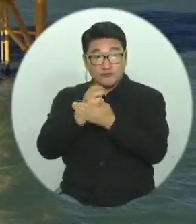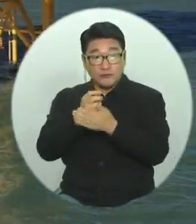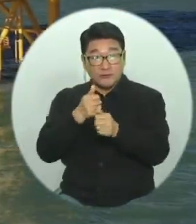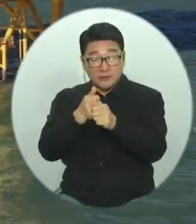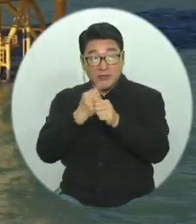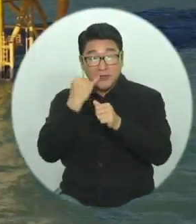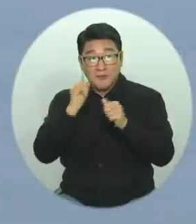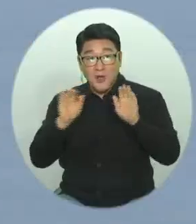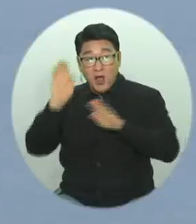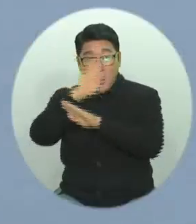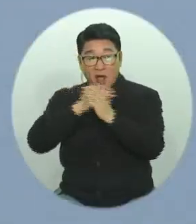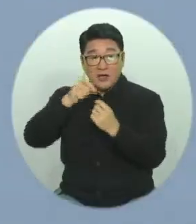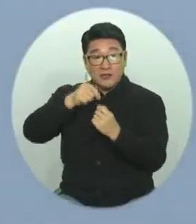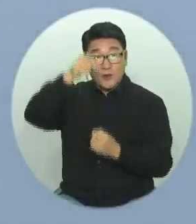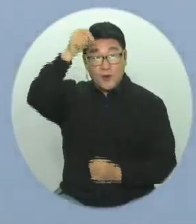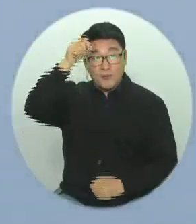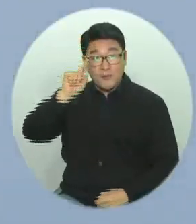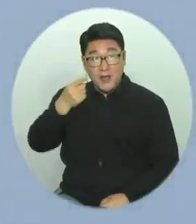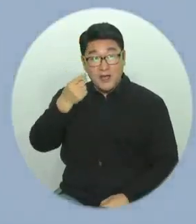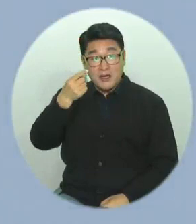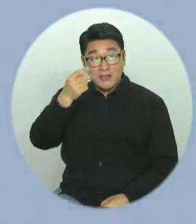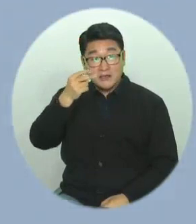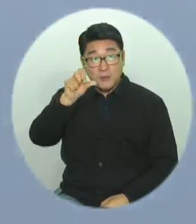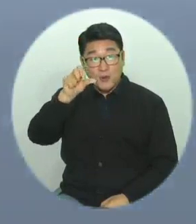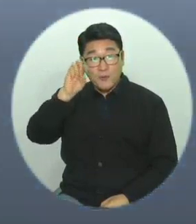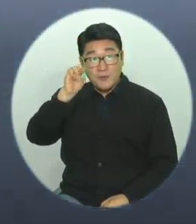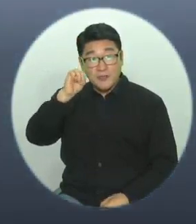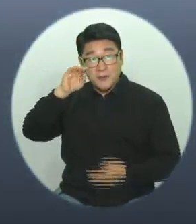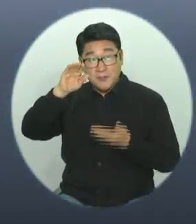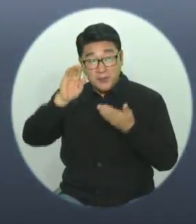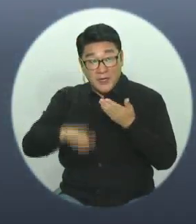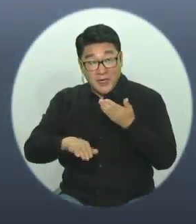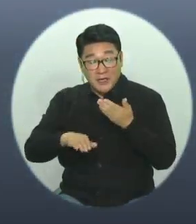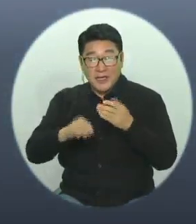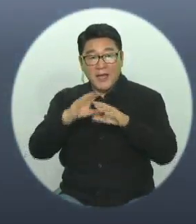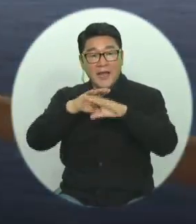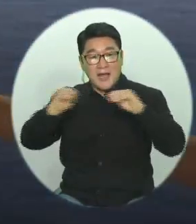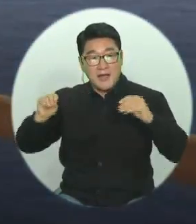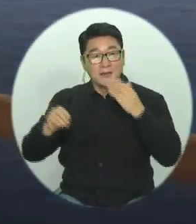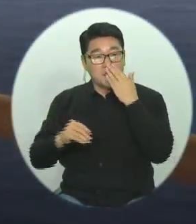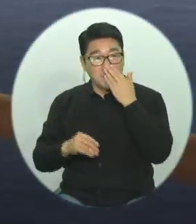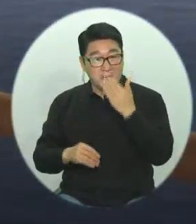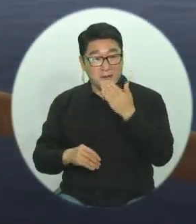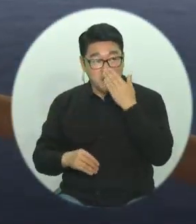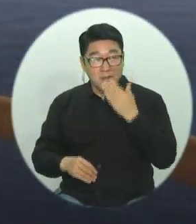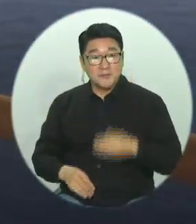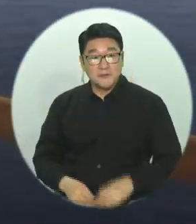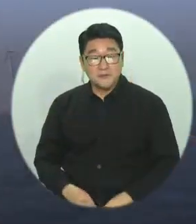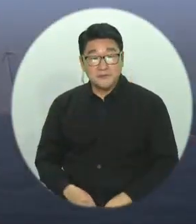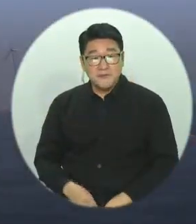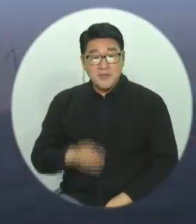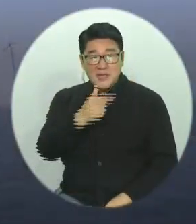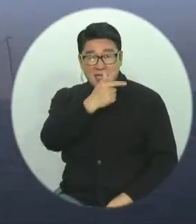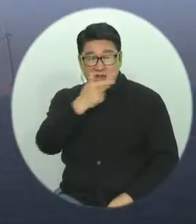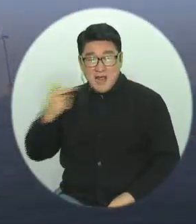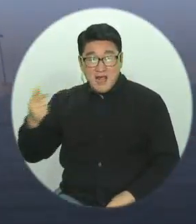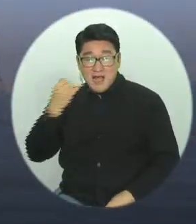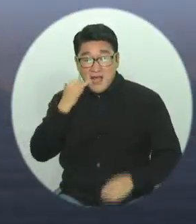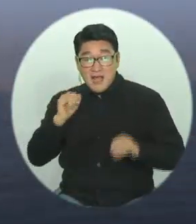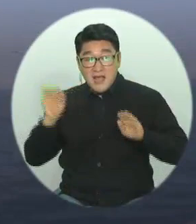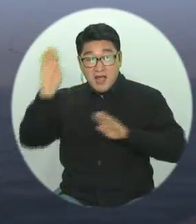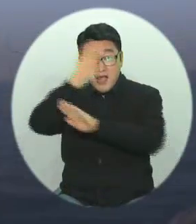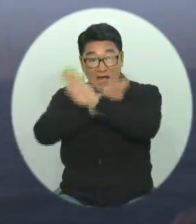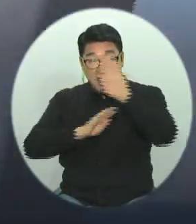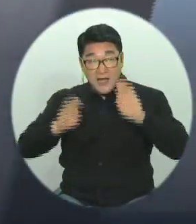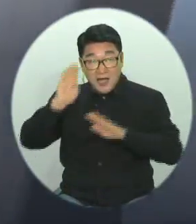폭력 발전기 높이를 152m 이하로 제작했던 문제도 해결 가능성이 높아지고 있습니다 대형화 추세인 해상